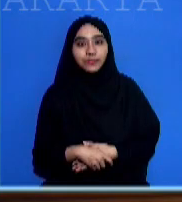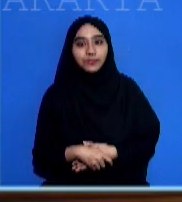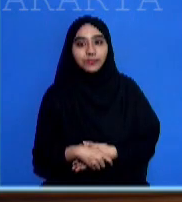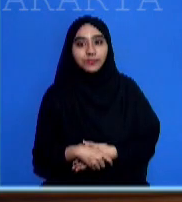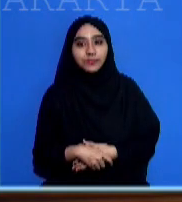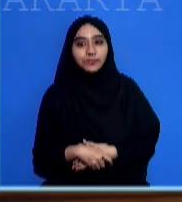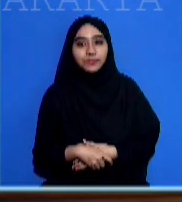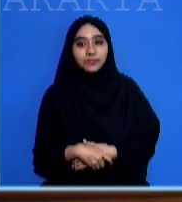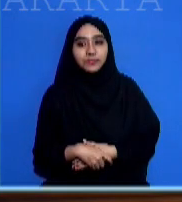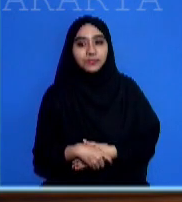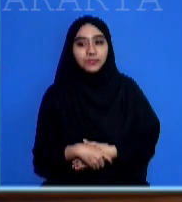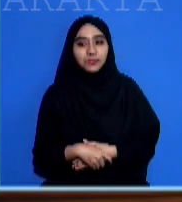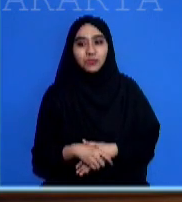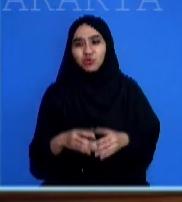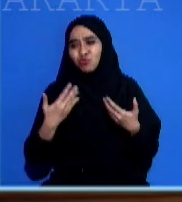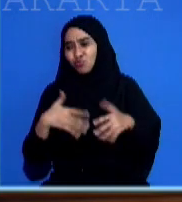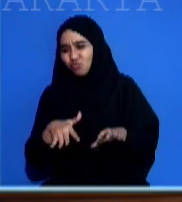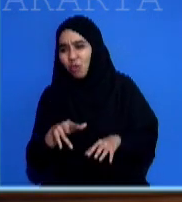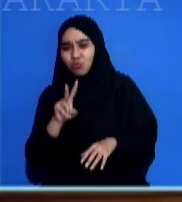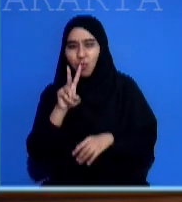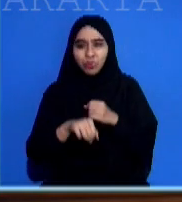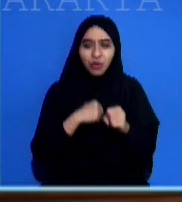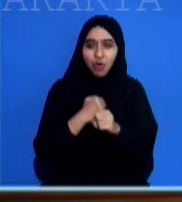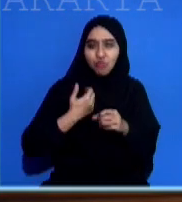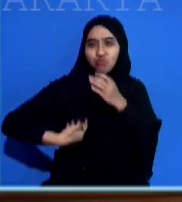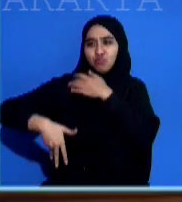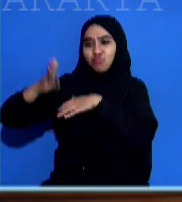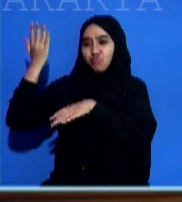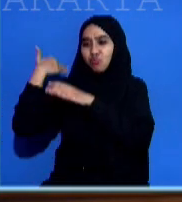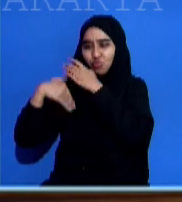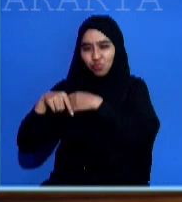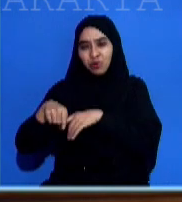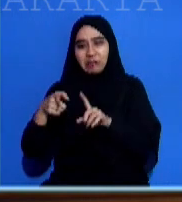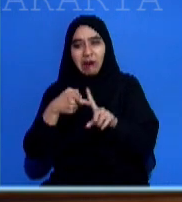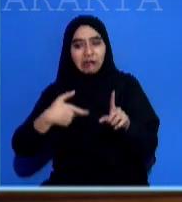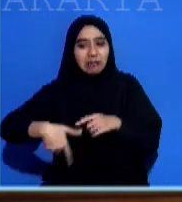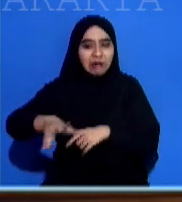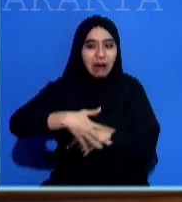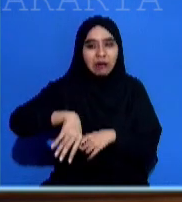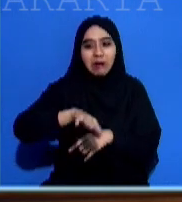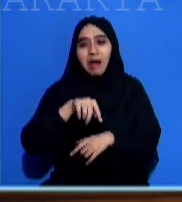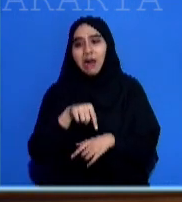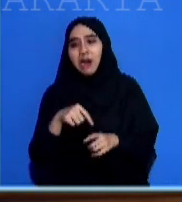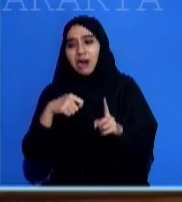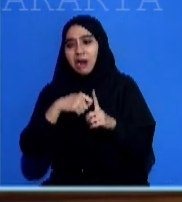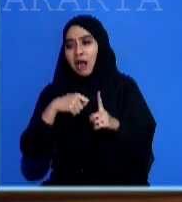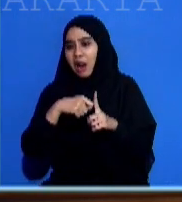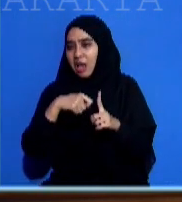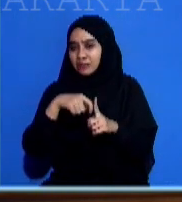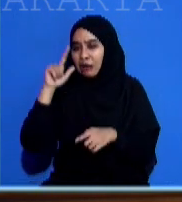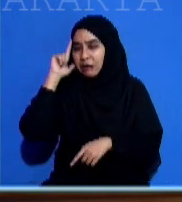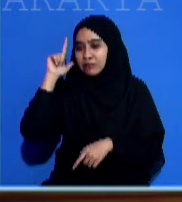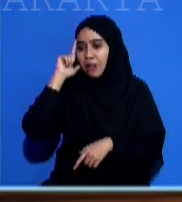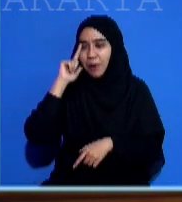pirso udawis Kal taun kabengker wargo Dusun Bayen Kelurahan por marani kapaniwun Kalasan sliman Wiwit nyobi